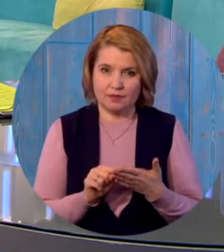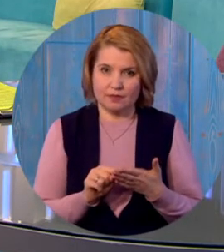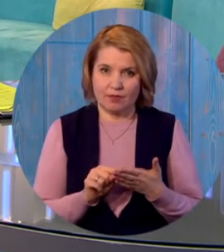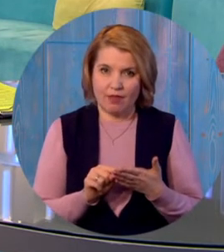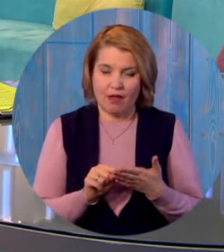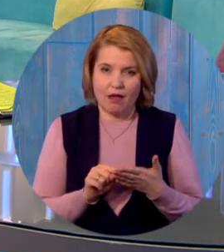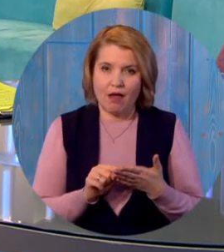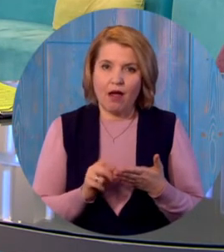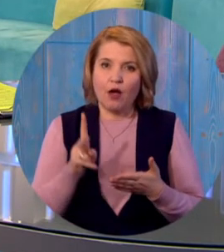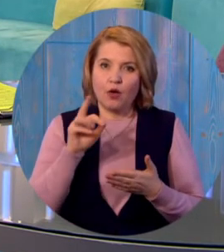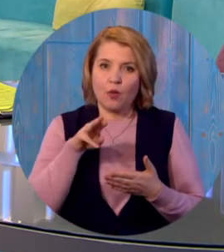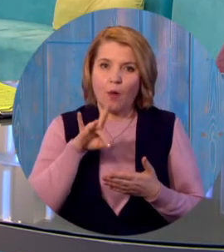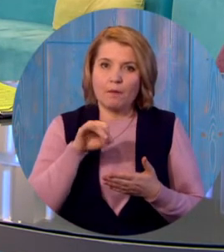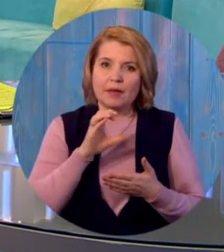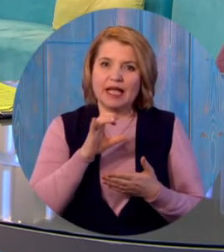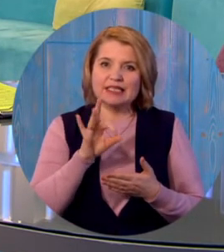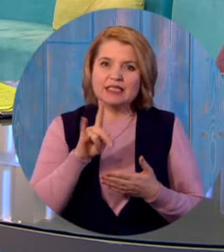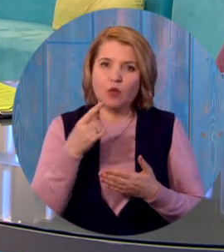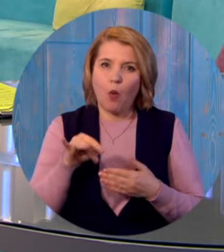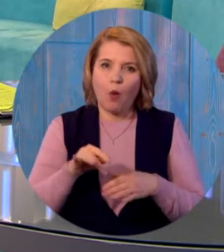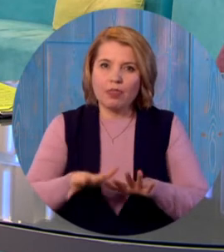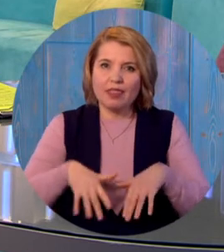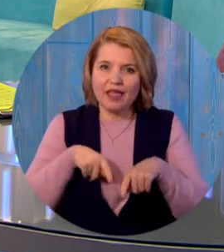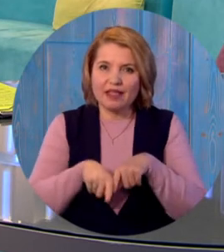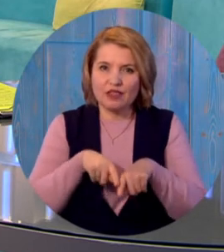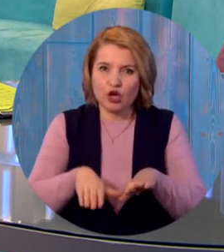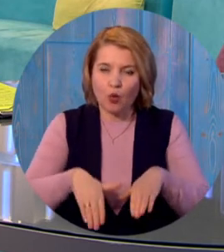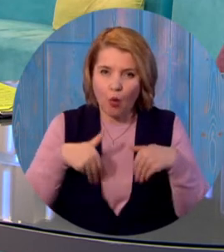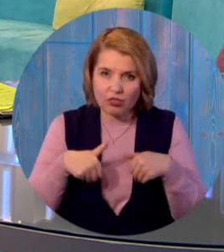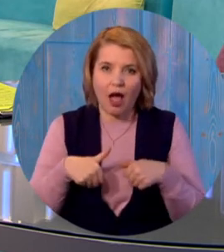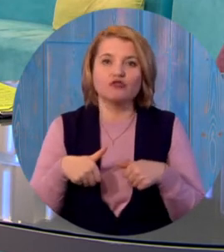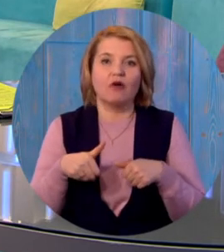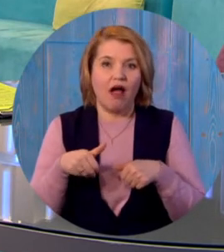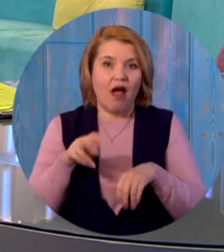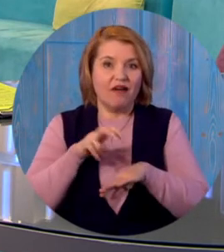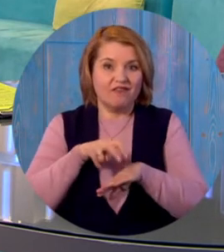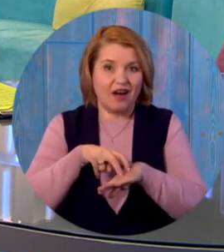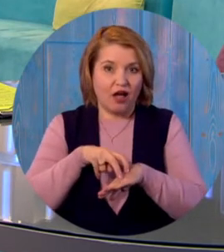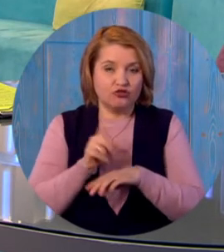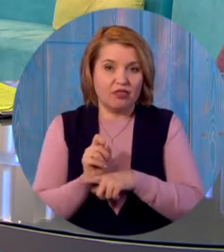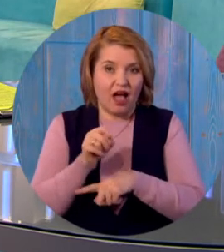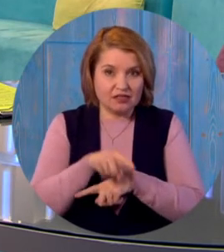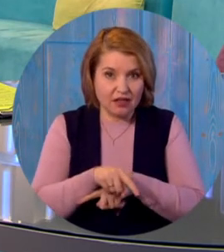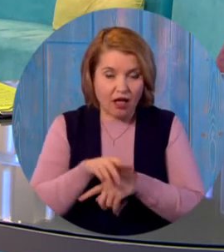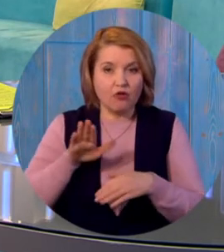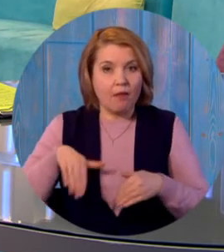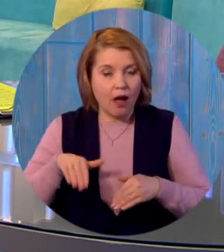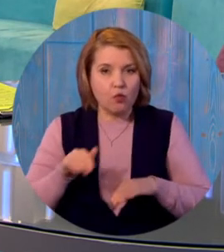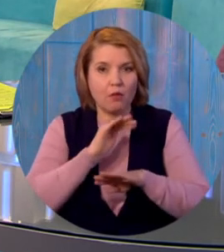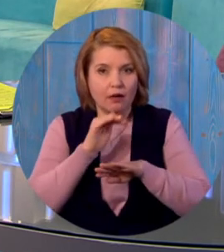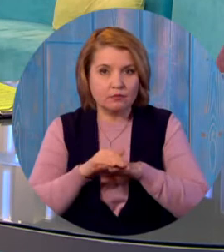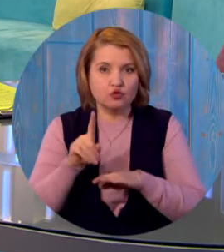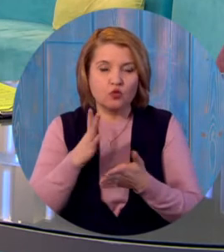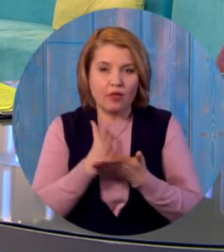Компрессионный трикотаж флеболог назначил. Так. А при этом потом обнаружилось, что есть ишемическое